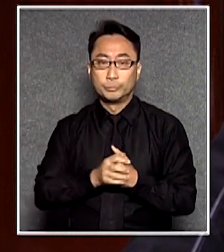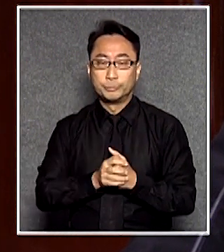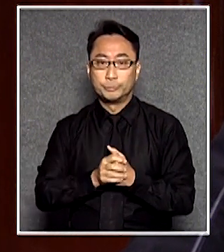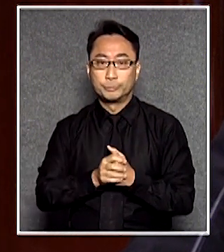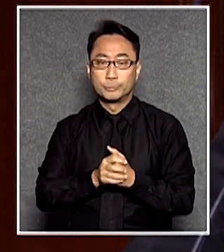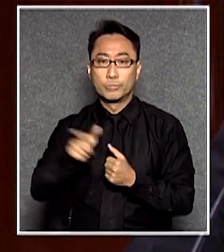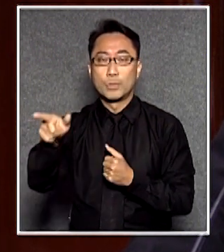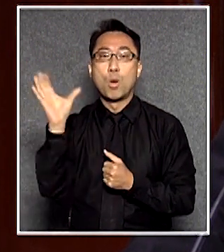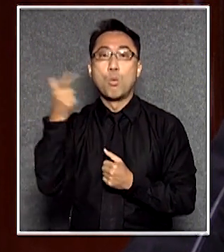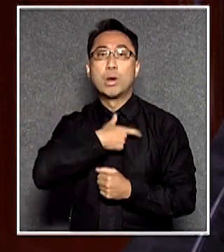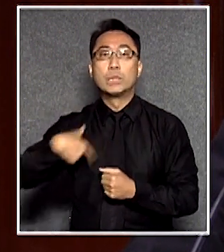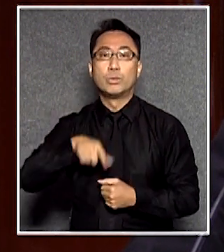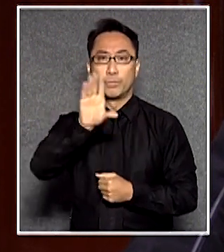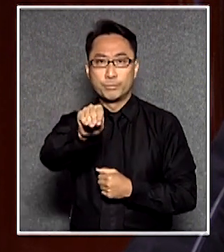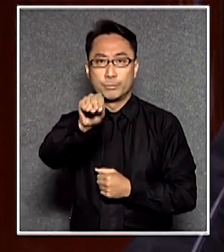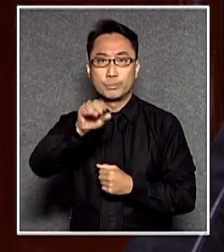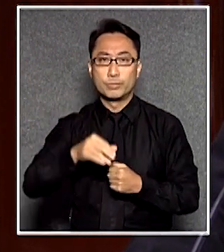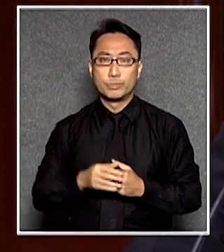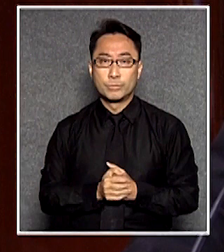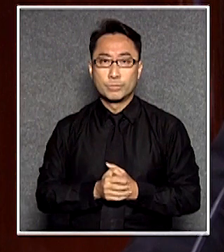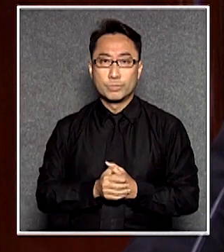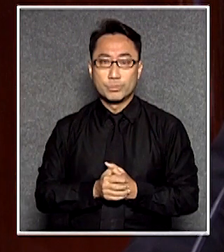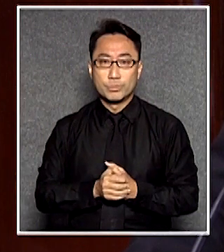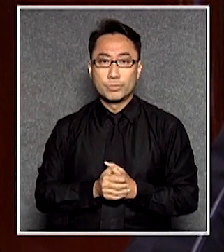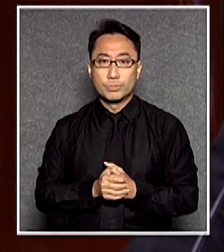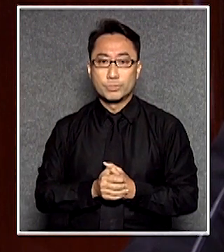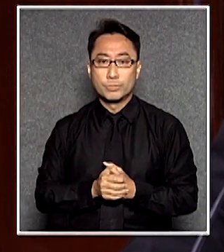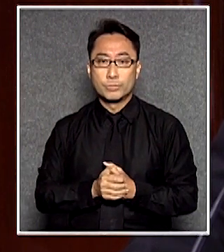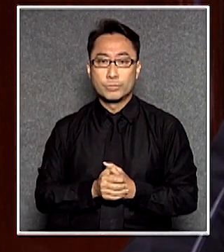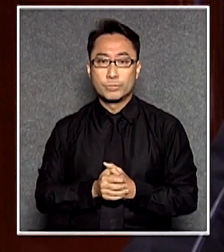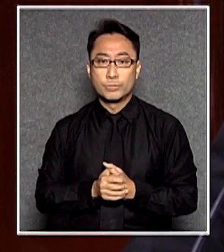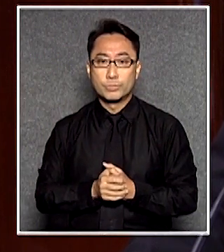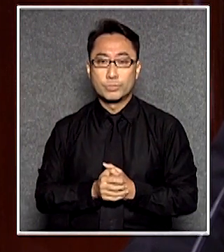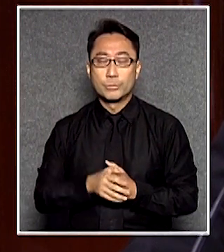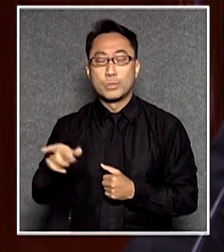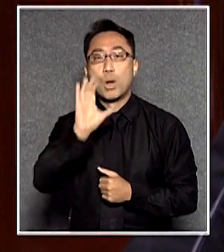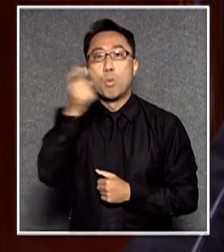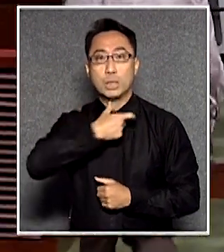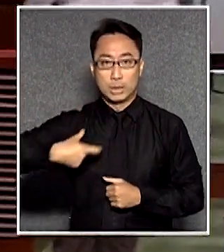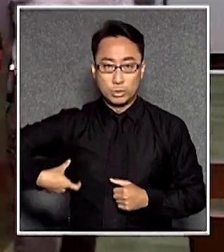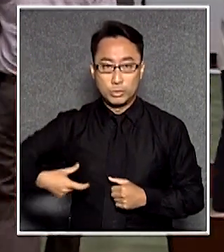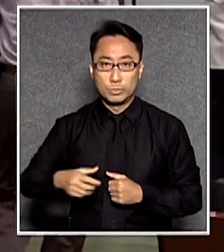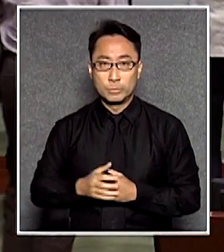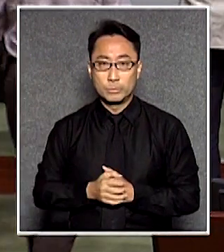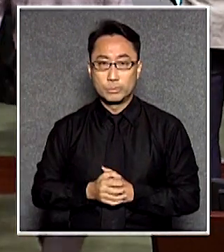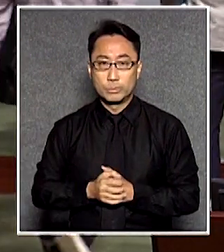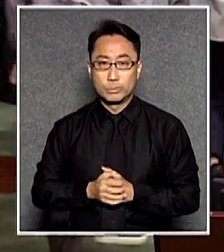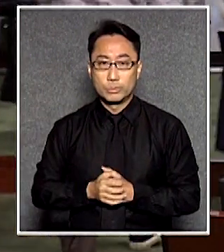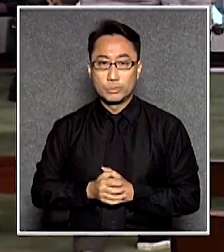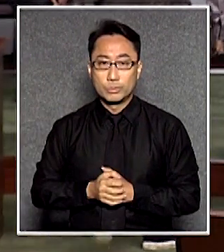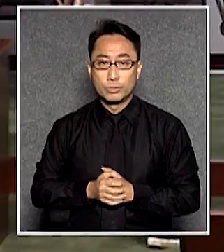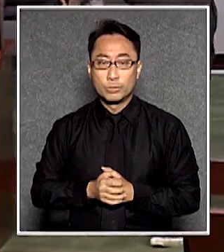黃毓民議員立即肅靜。 表決結束。 黄毓民议员， 主席，